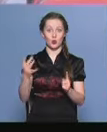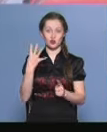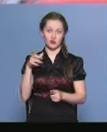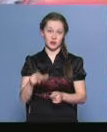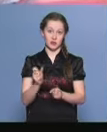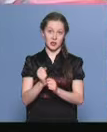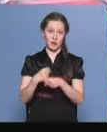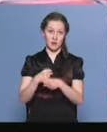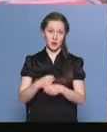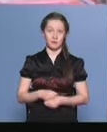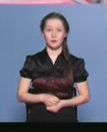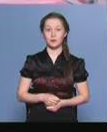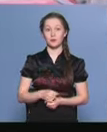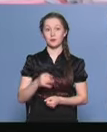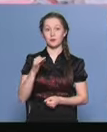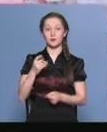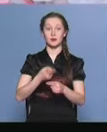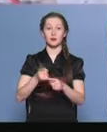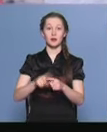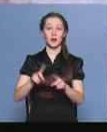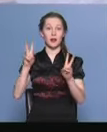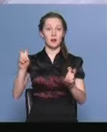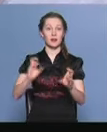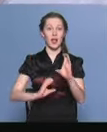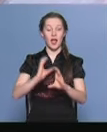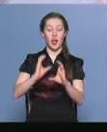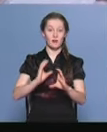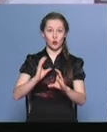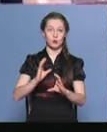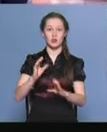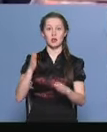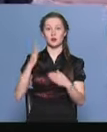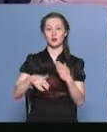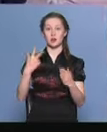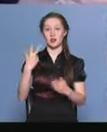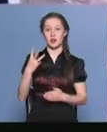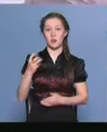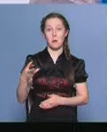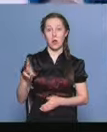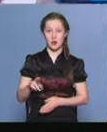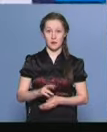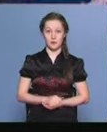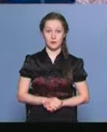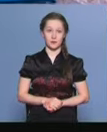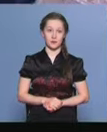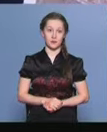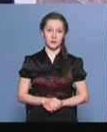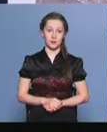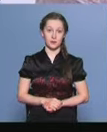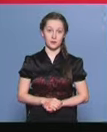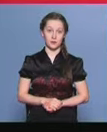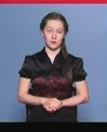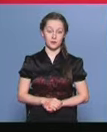человека. Оперативно-профилактическая операция «Автобус» продлится в Удмуртии до 3 мая. Дмитрий Вороновнин, Юрий Зелененький, телеканал «Моя Удмуртия».